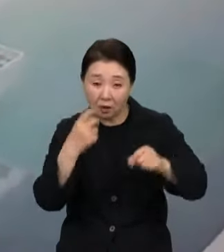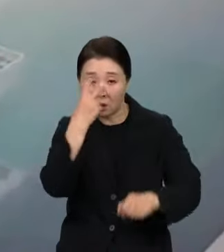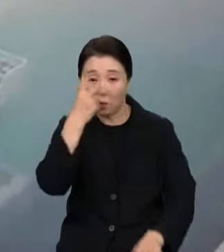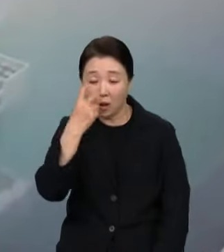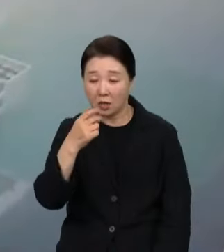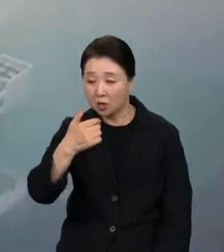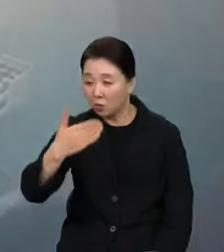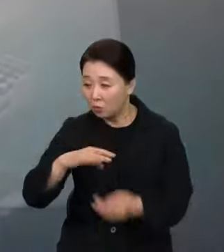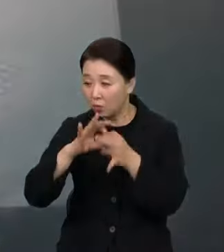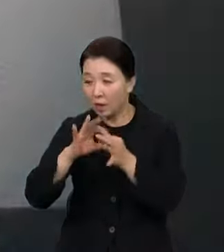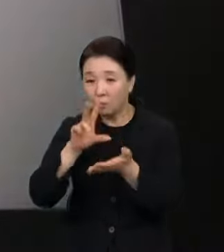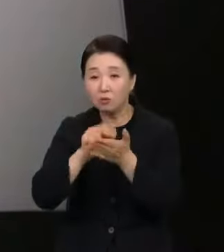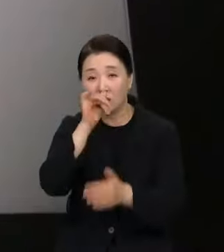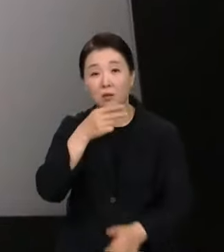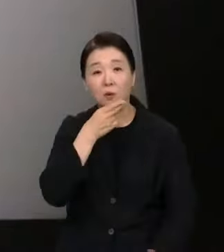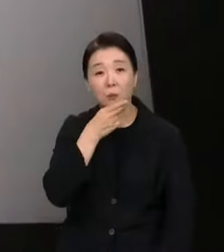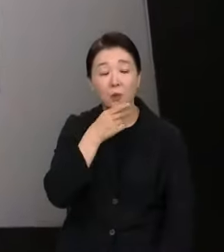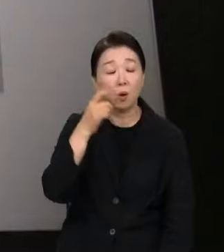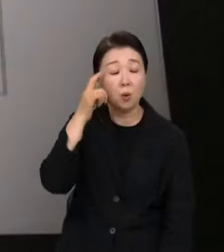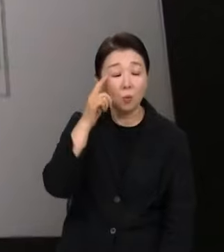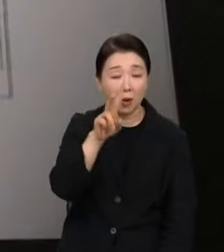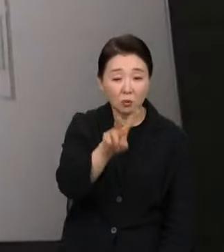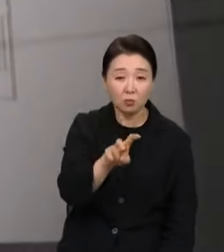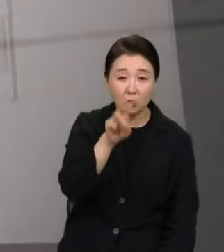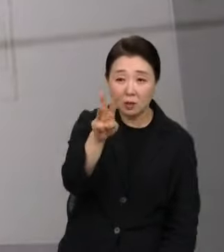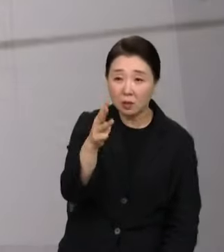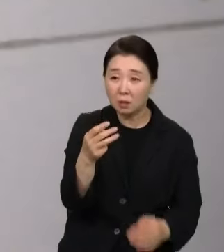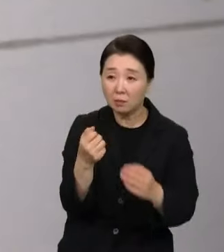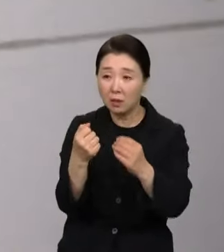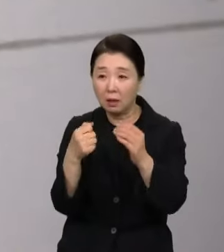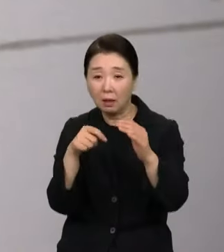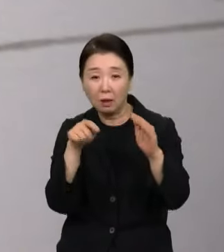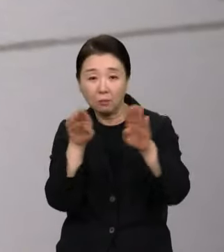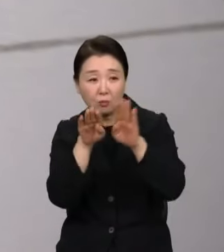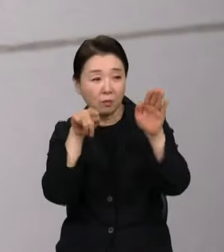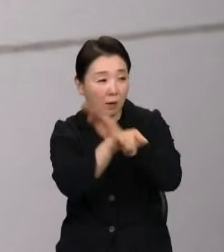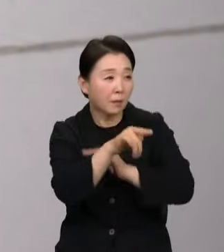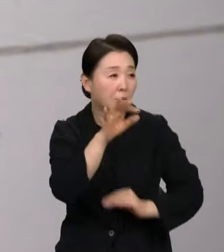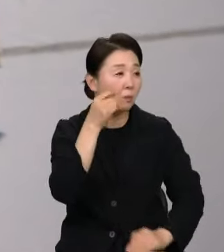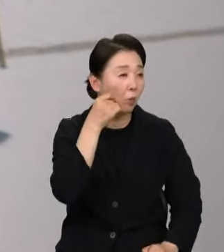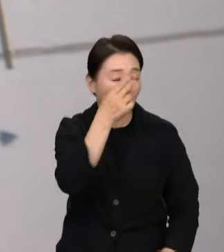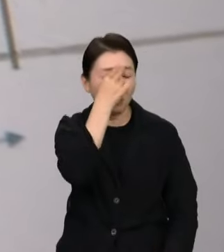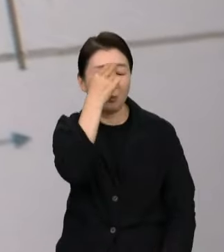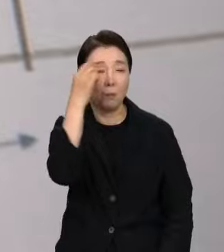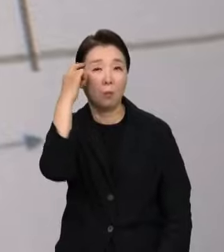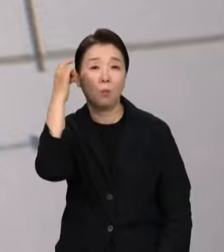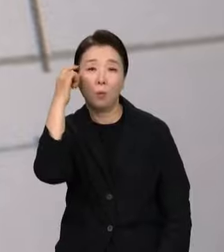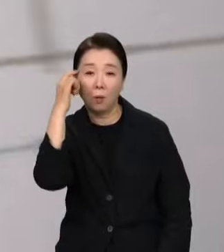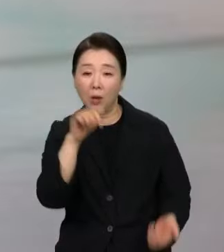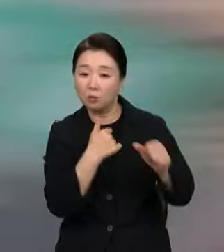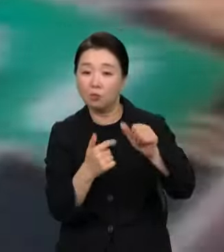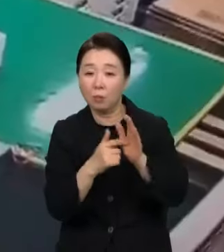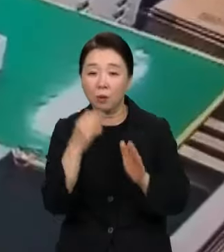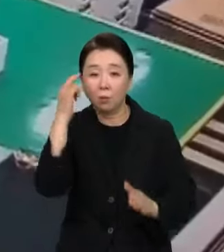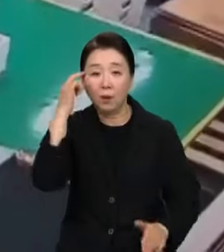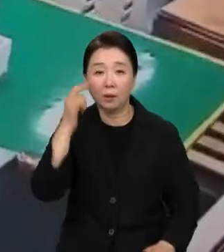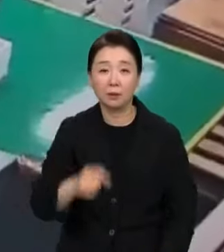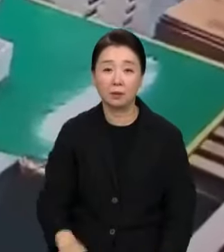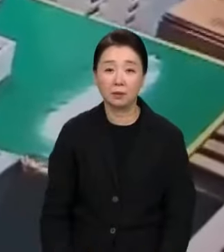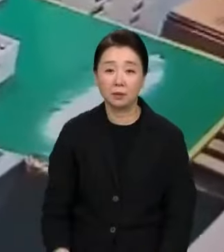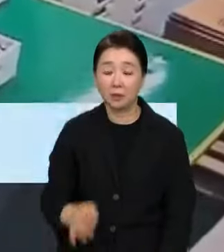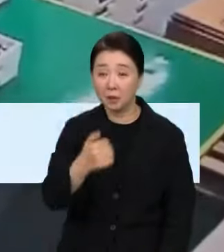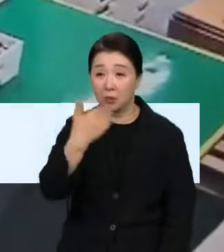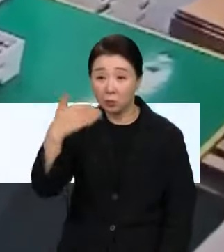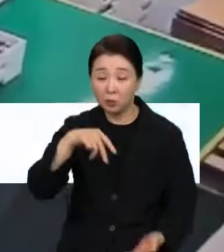문제가 없었는지, 왜 23명이 탈출구를 찾지 못한 채 숨졌는지 밝히겠다는 겁니다. 이미 소방이 이